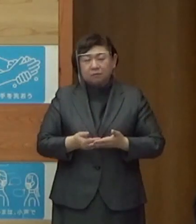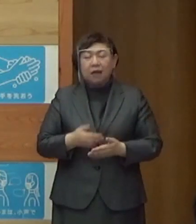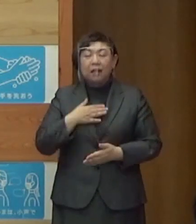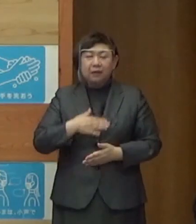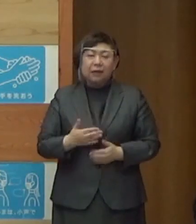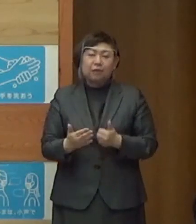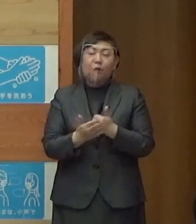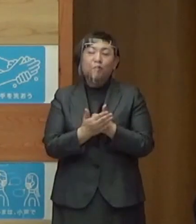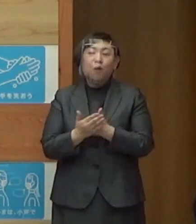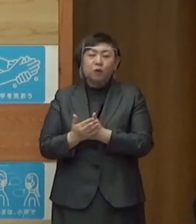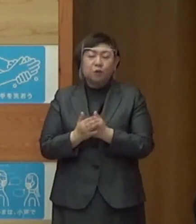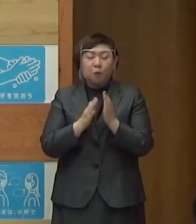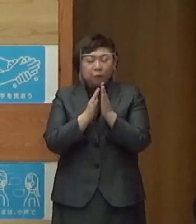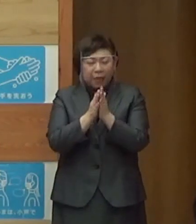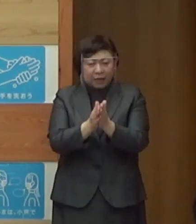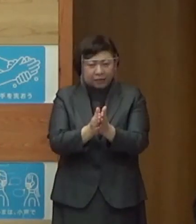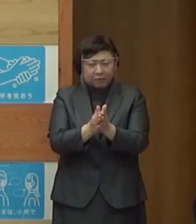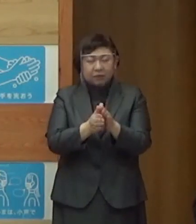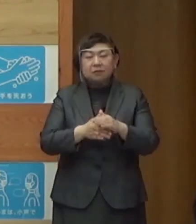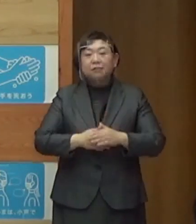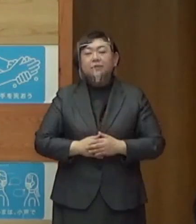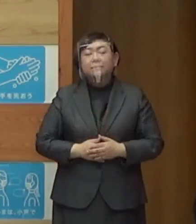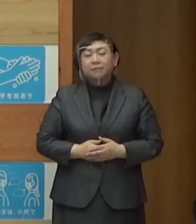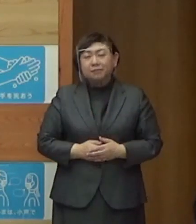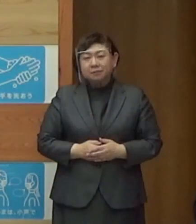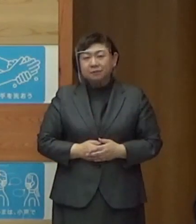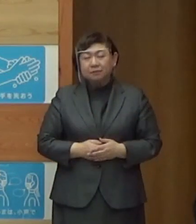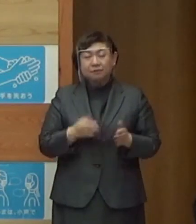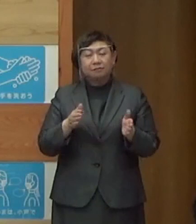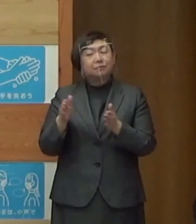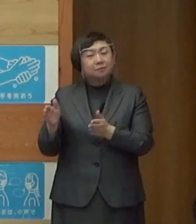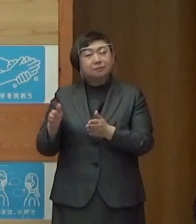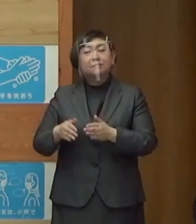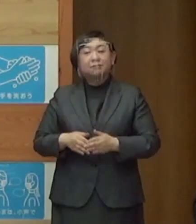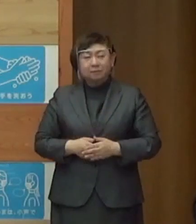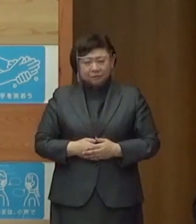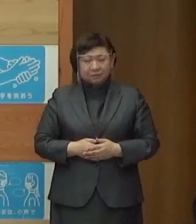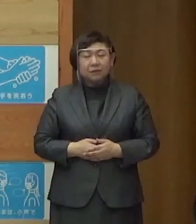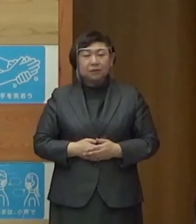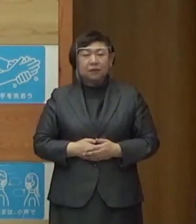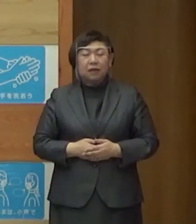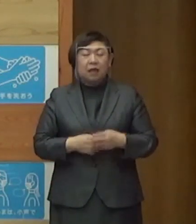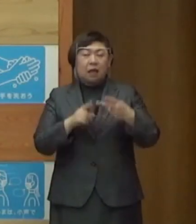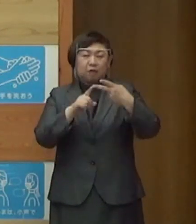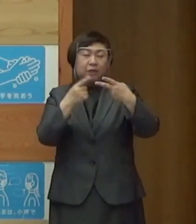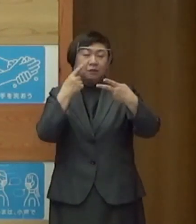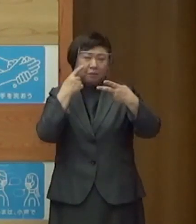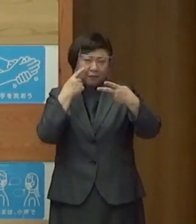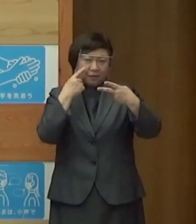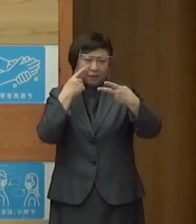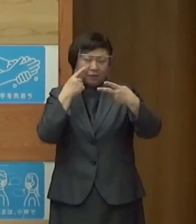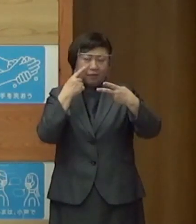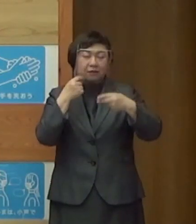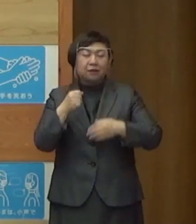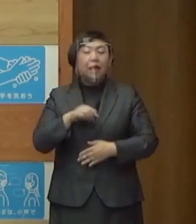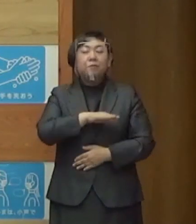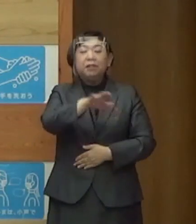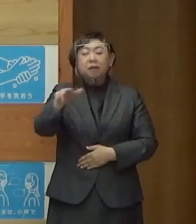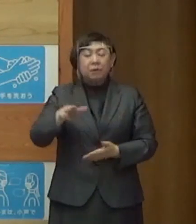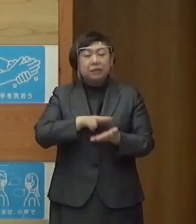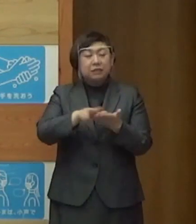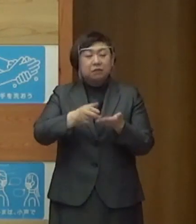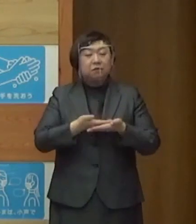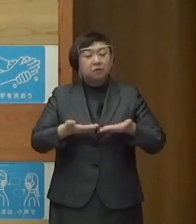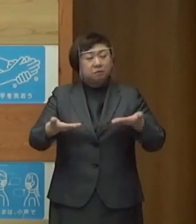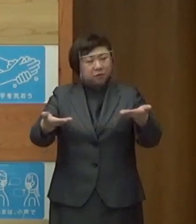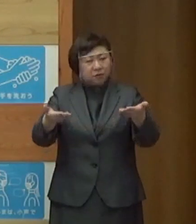のご理解とご協力をお願いいたします。そして話題の2つ目です。これ皆様に資料